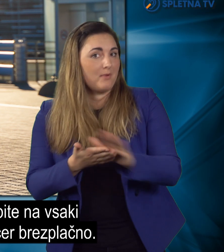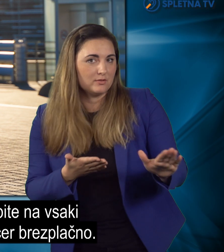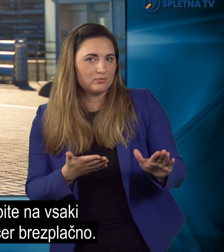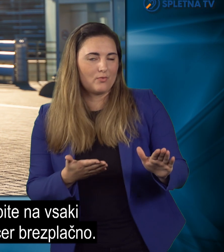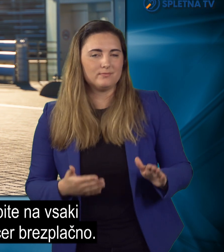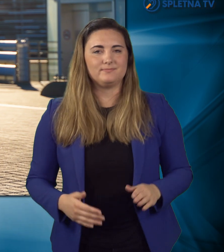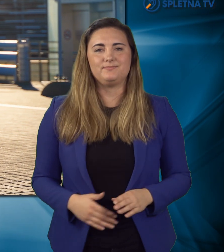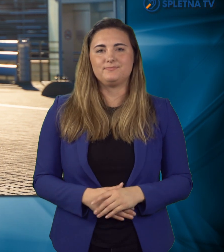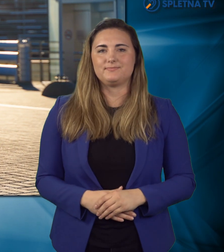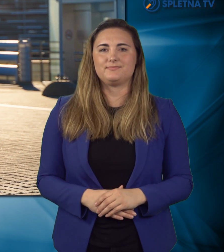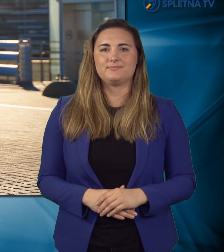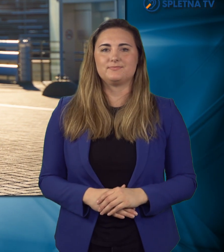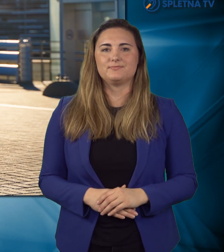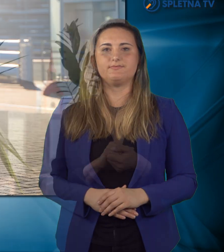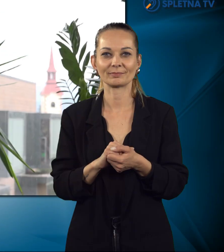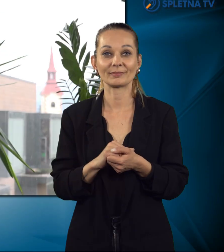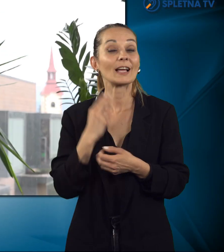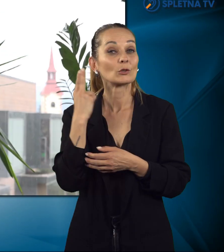brezplačno.